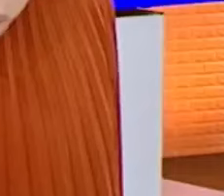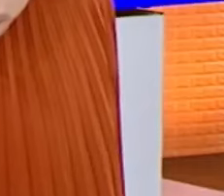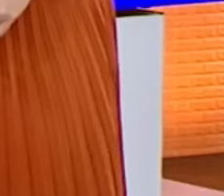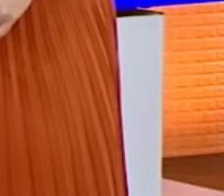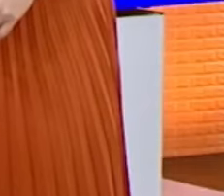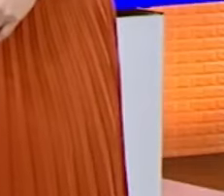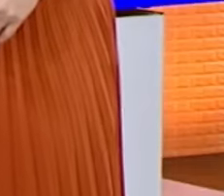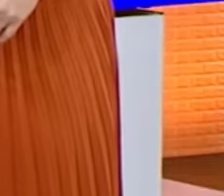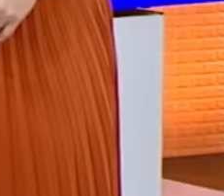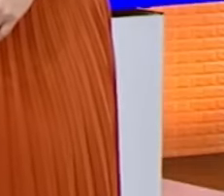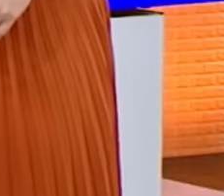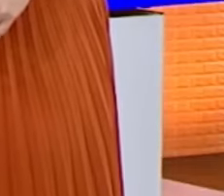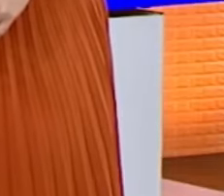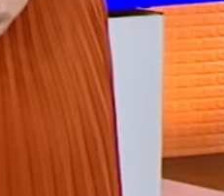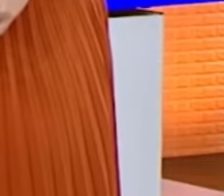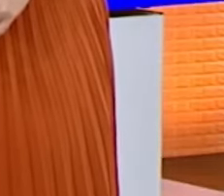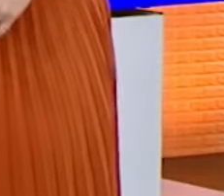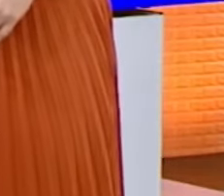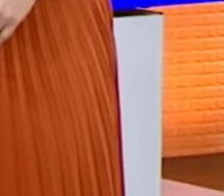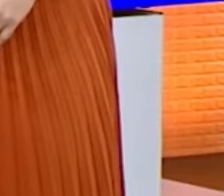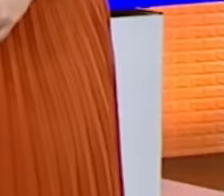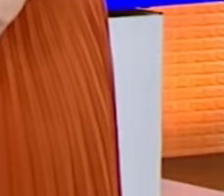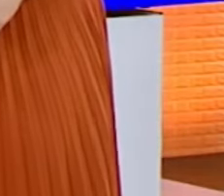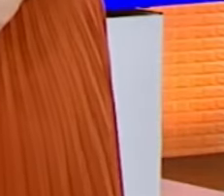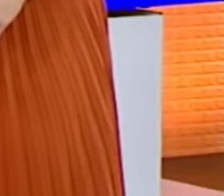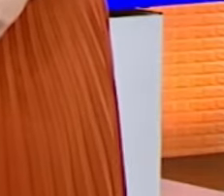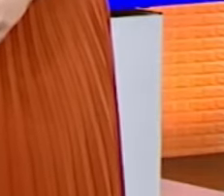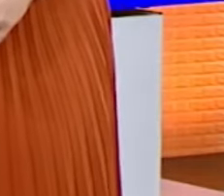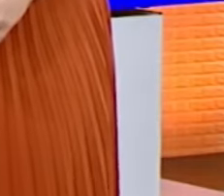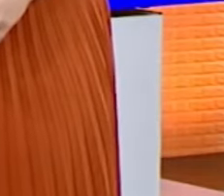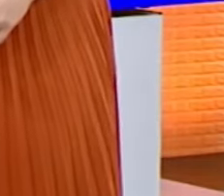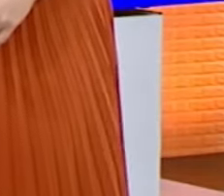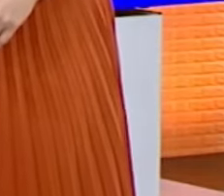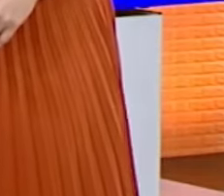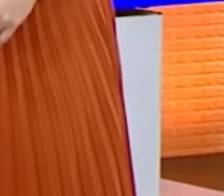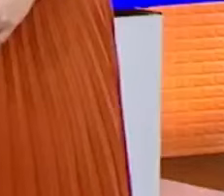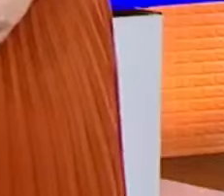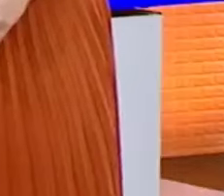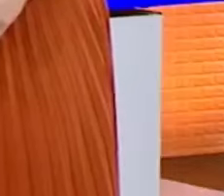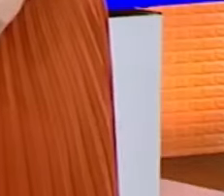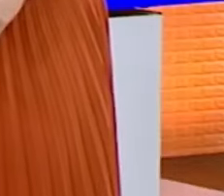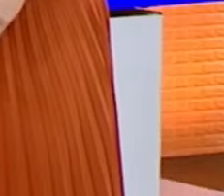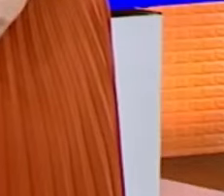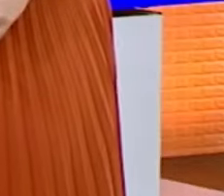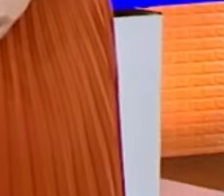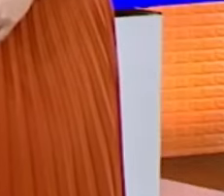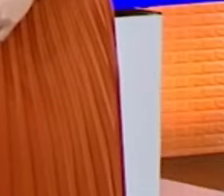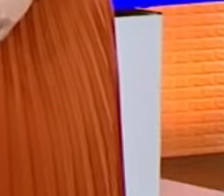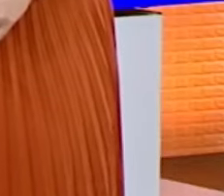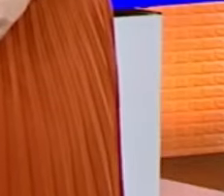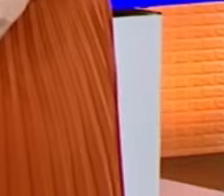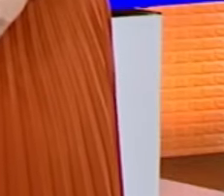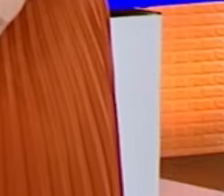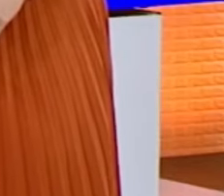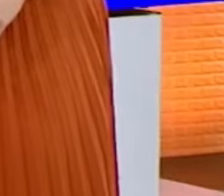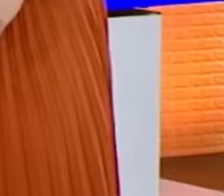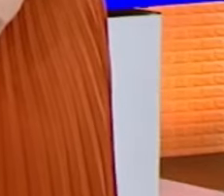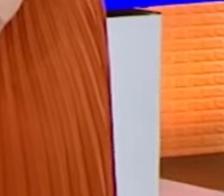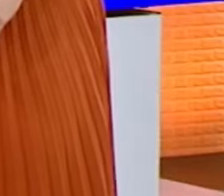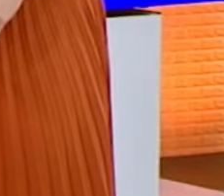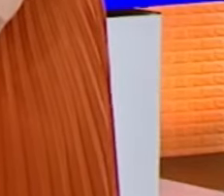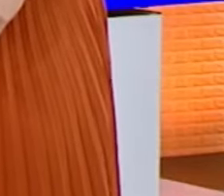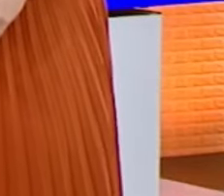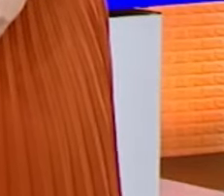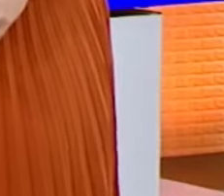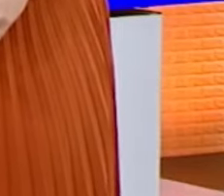mag-subscribe sa GMA integrated news sa YouTube sa mga kapuso abroad subaybayan niyo po kami sa GMA Pinoy TV that's the www.gmanews.tv